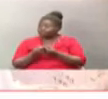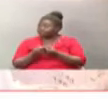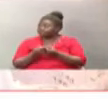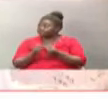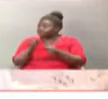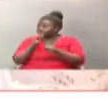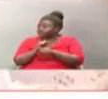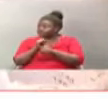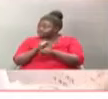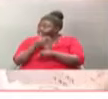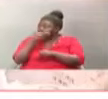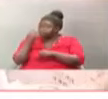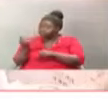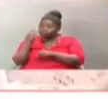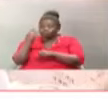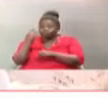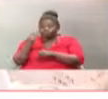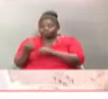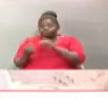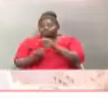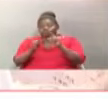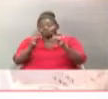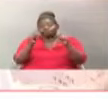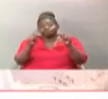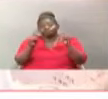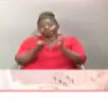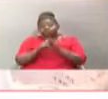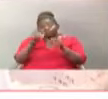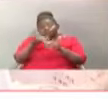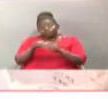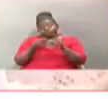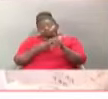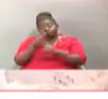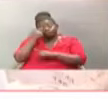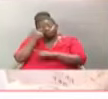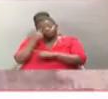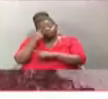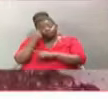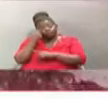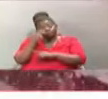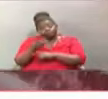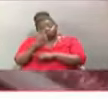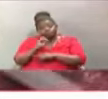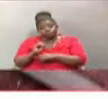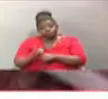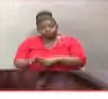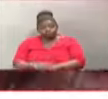ekola kyonna ekisoboka okulaba nti embeera y'obumenyi bw'amateeka mu Kampala terabikako.